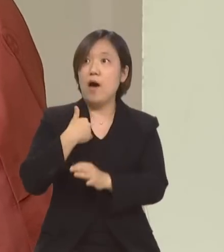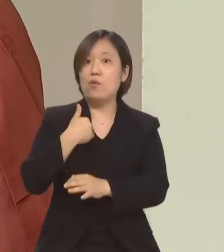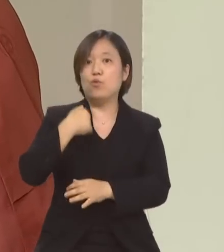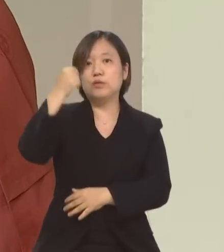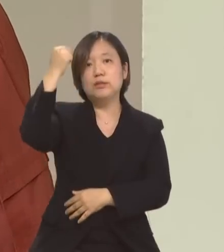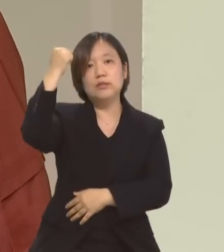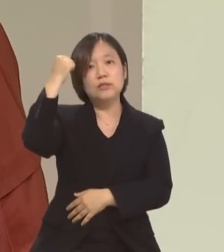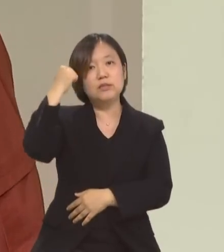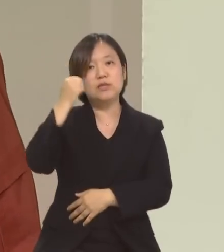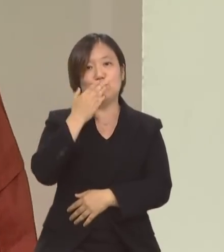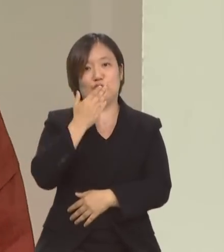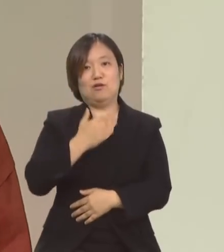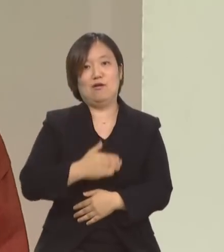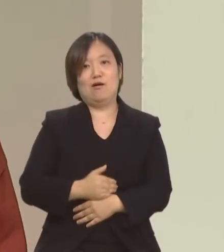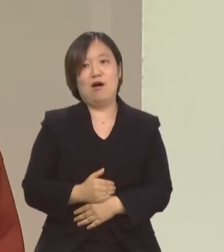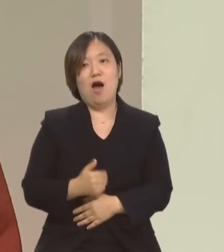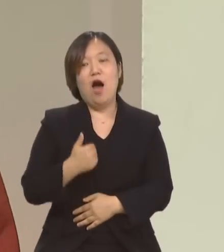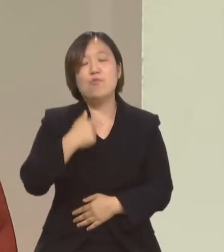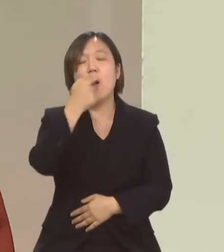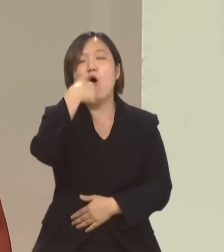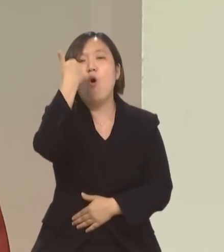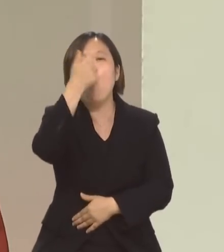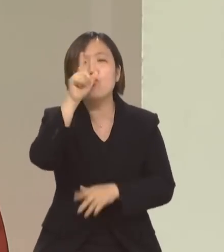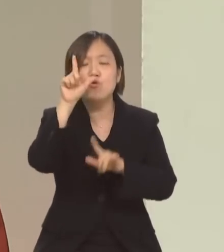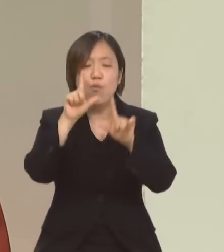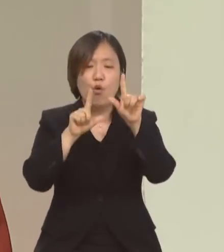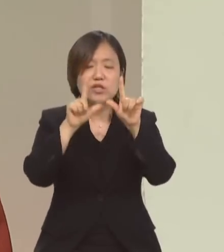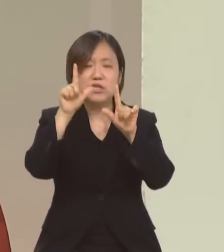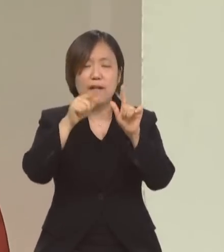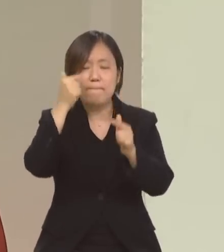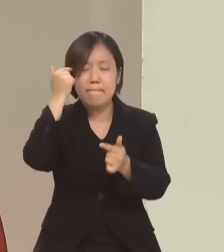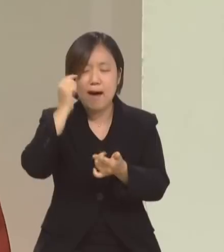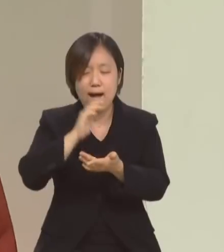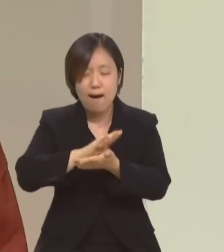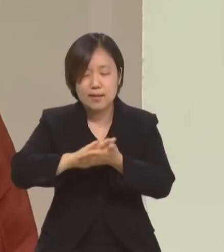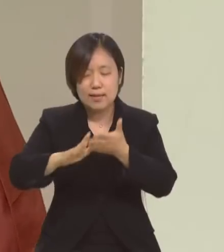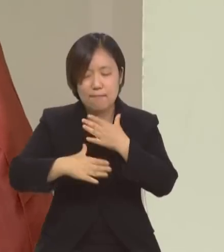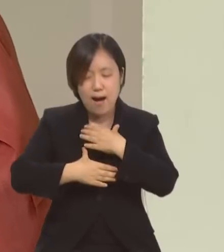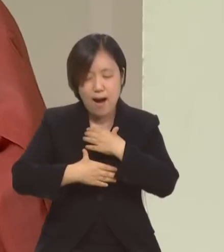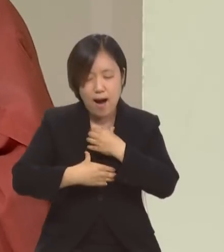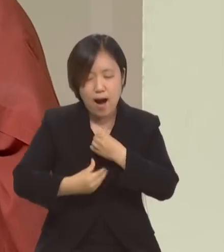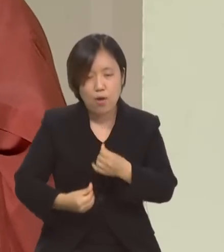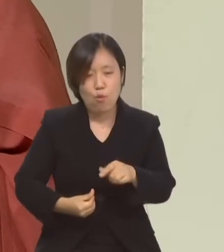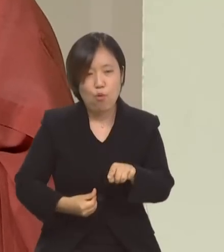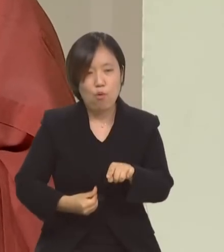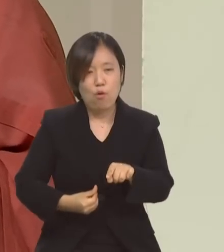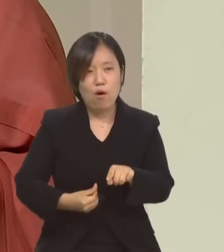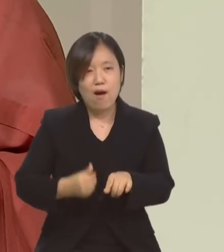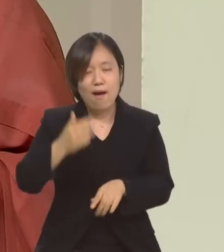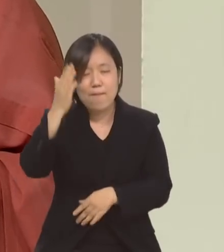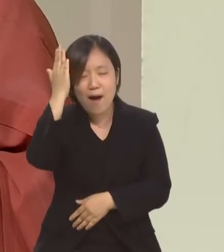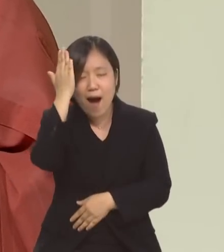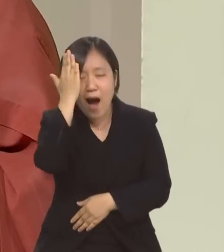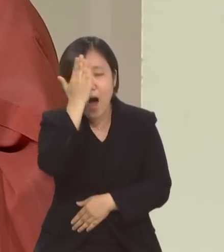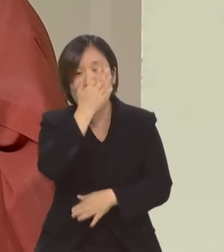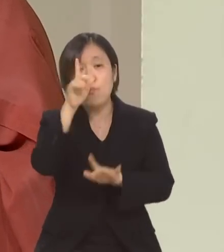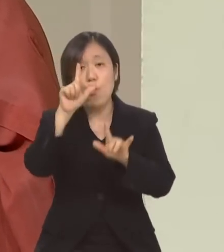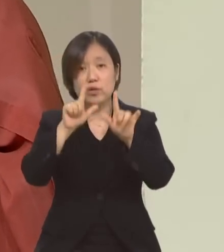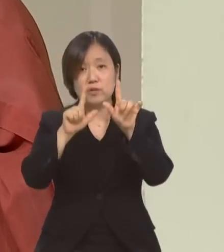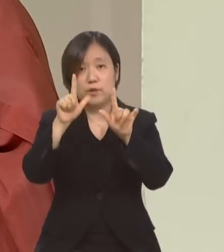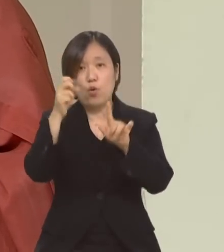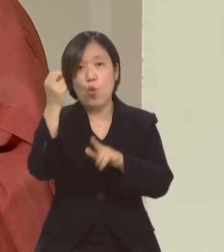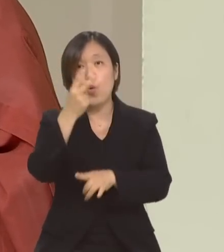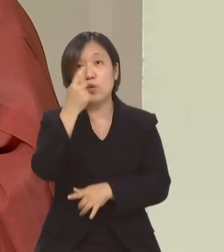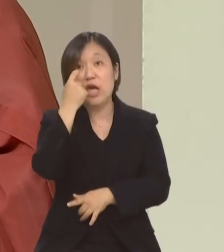스스로 느낄 정도로 얼굴에 많이 편안하고 맑아지고 깨끗해지고 눈도